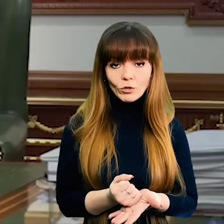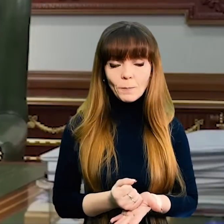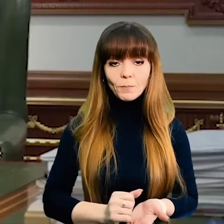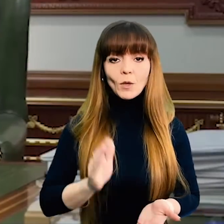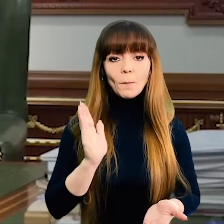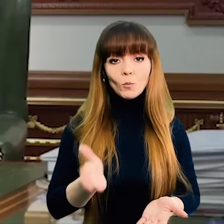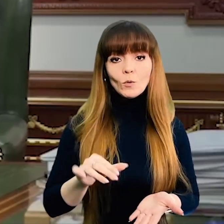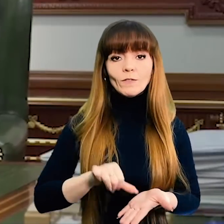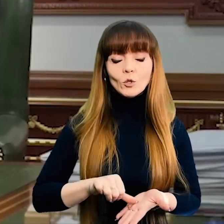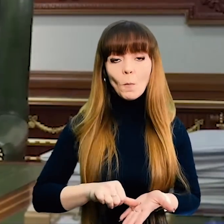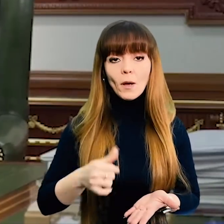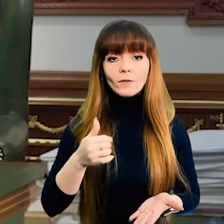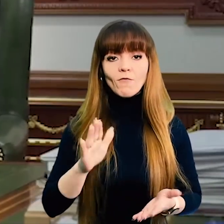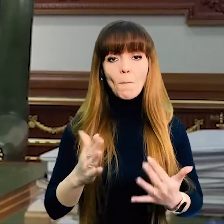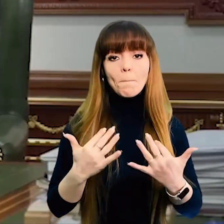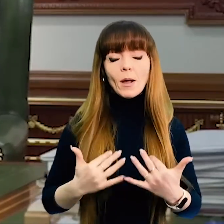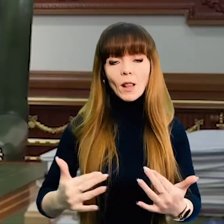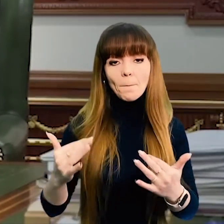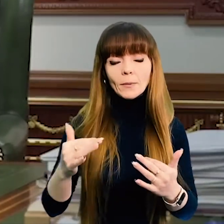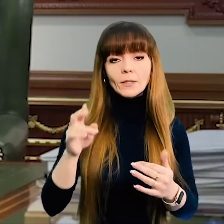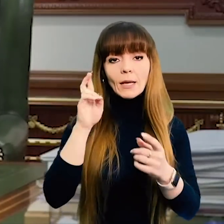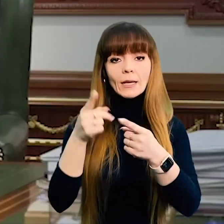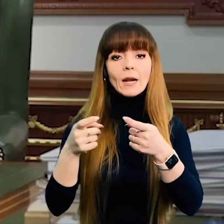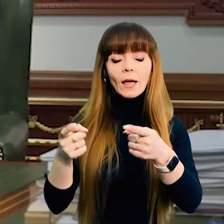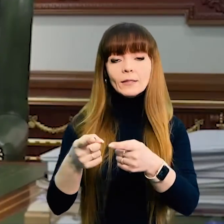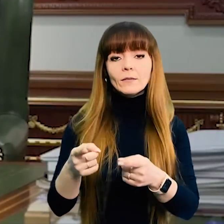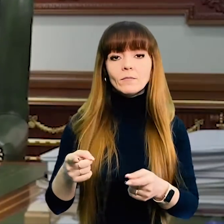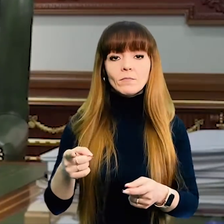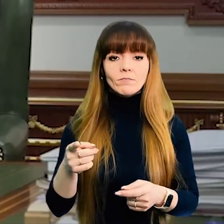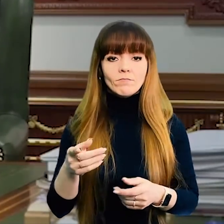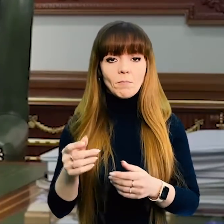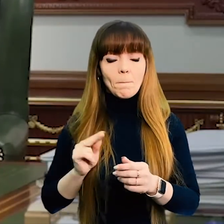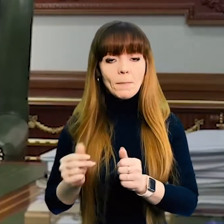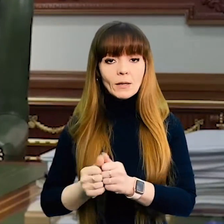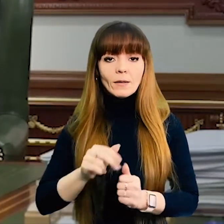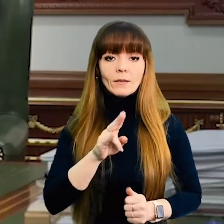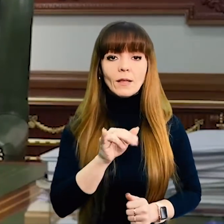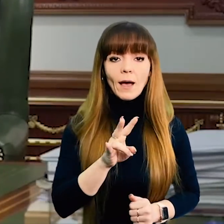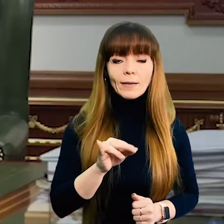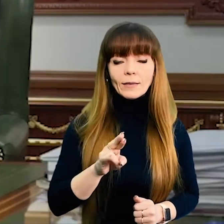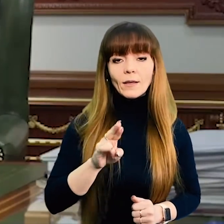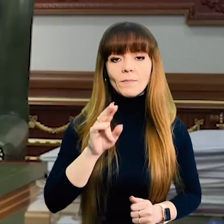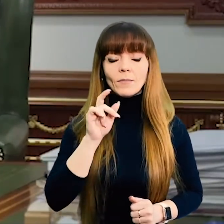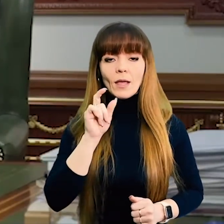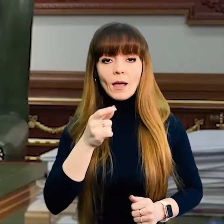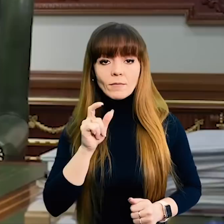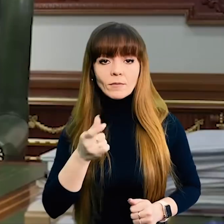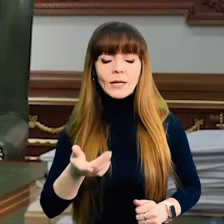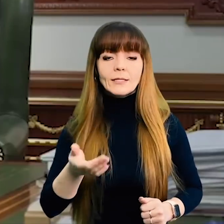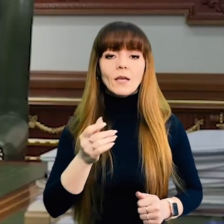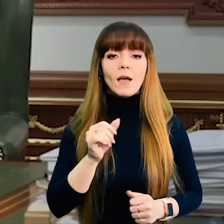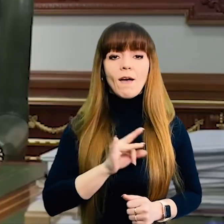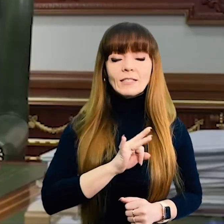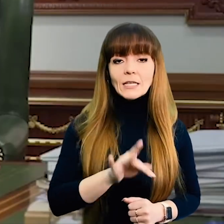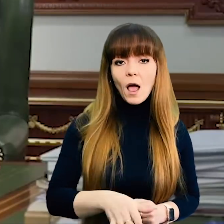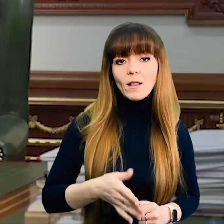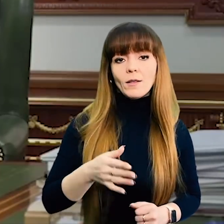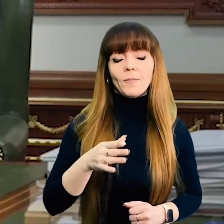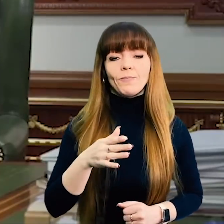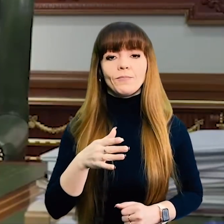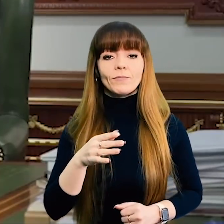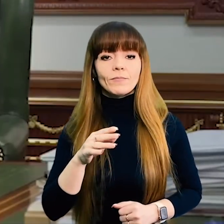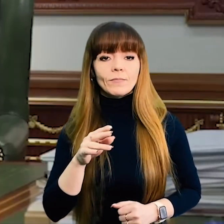Протягом тижня буду виступати в парламентах країн-партнерів. Данія, Норвегія, Нідерланди, Греція,